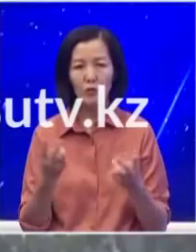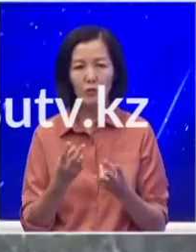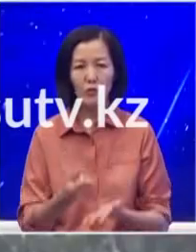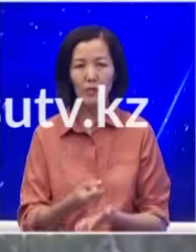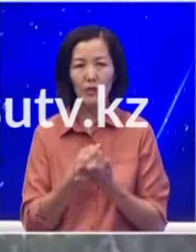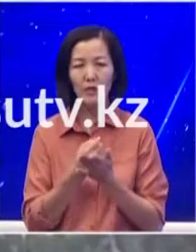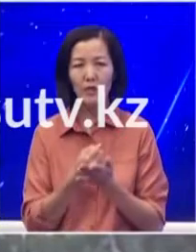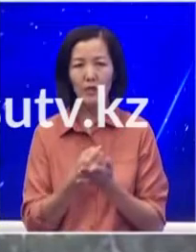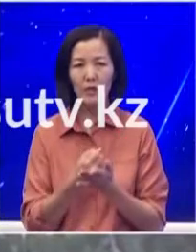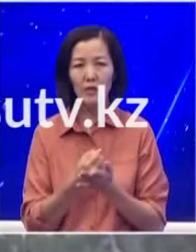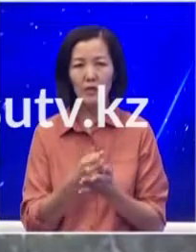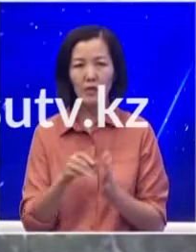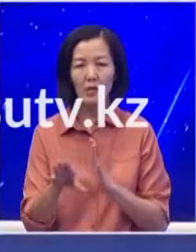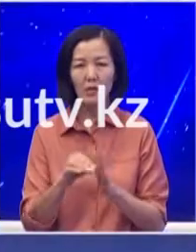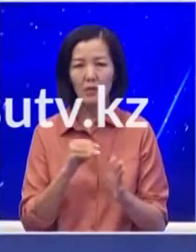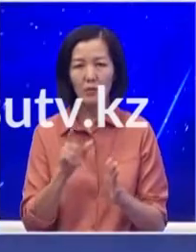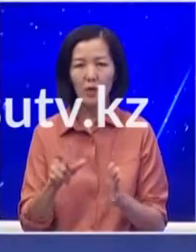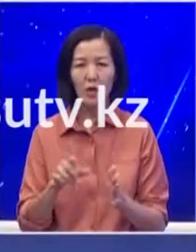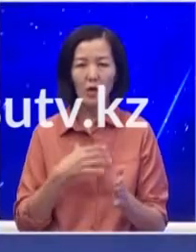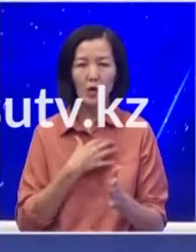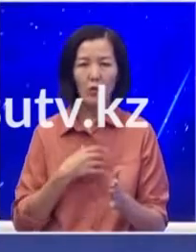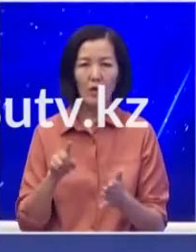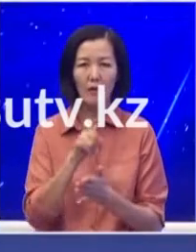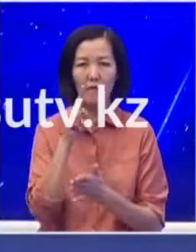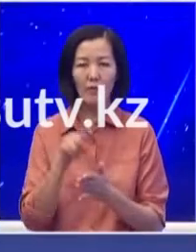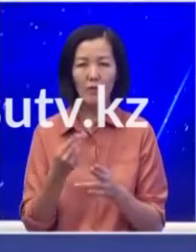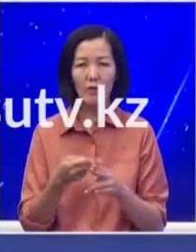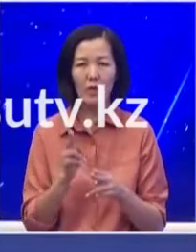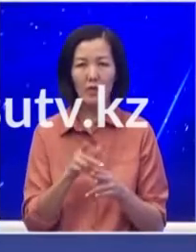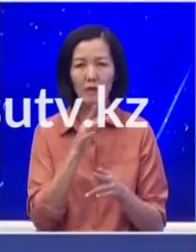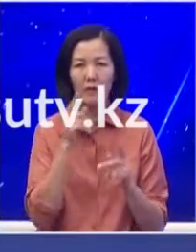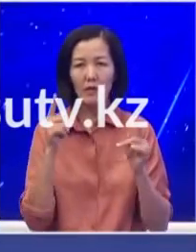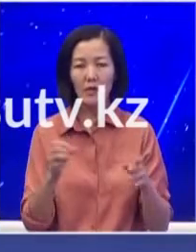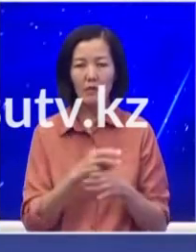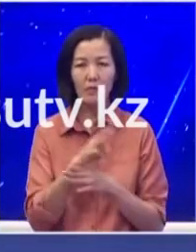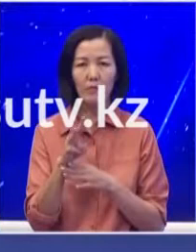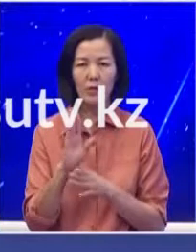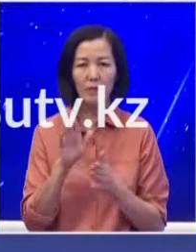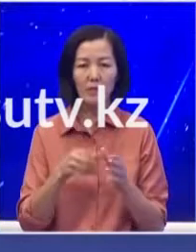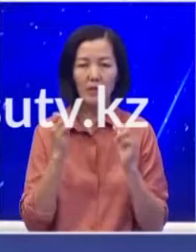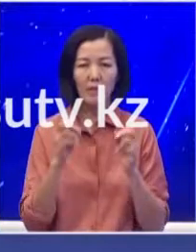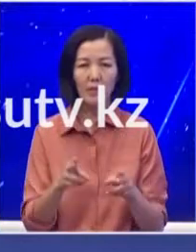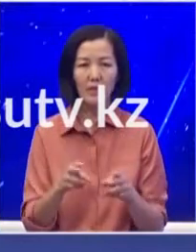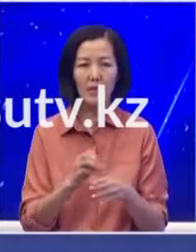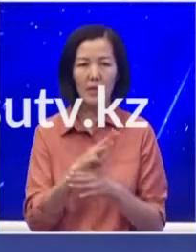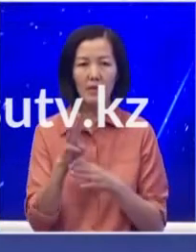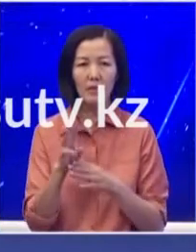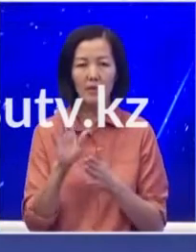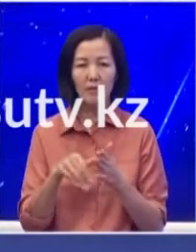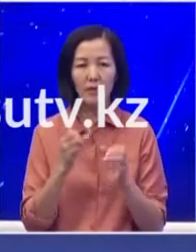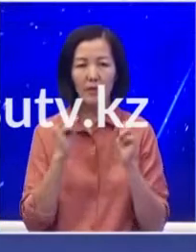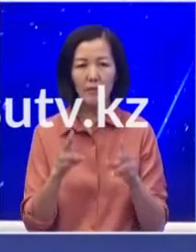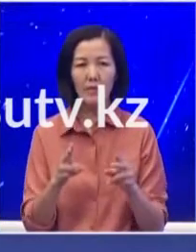у депутатов. Актуальный вопрос нынешнего сезона – это, конечно же, обеспечение безопасности. Обеспечение